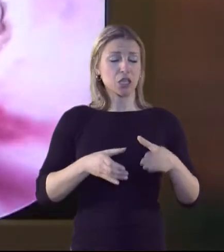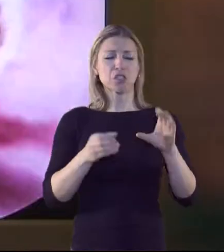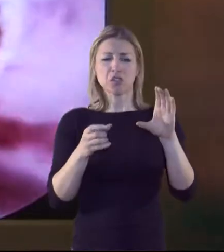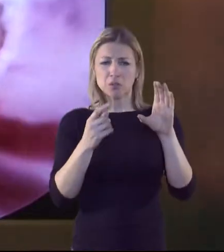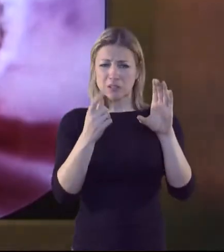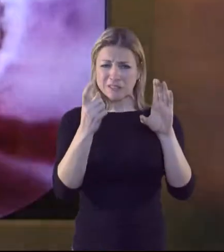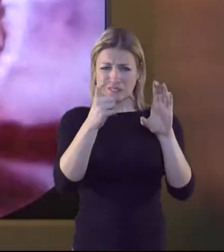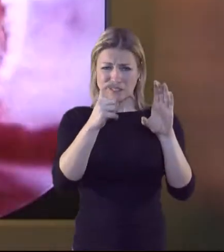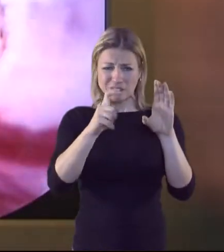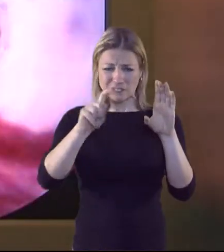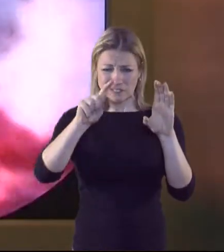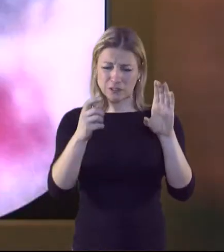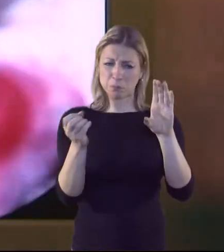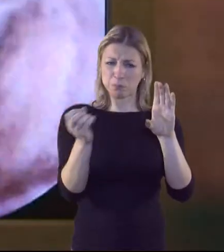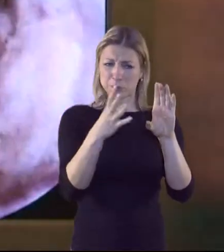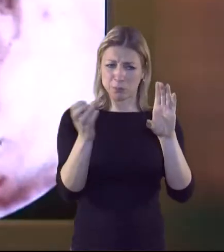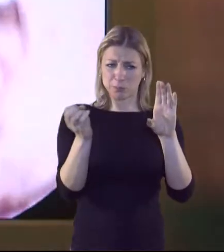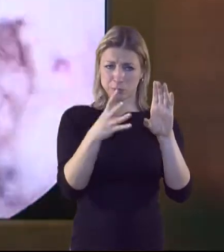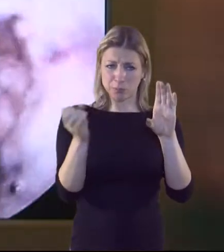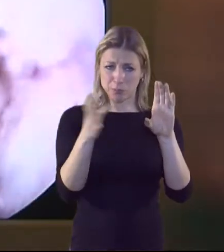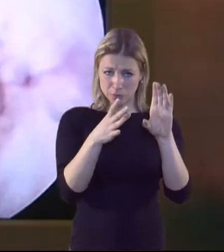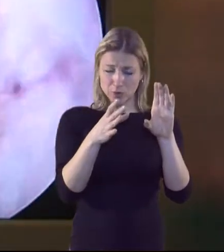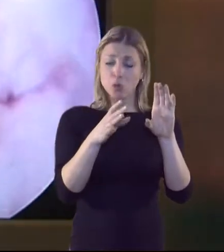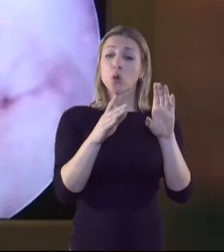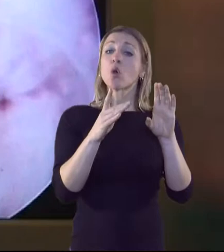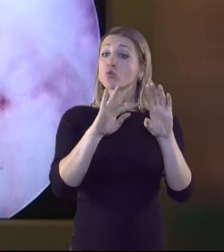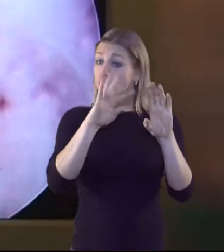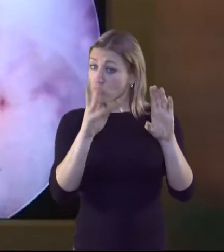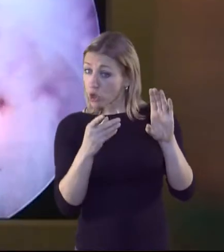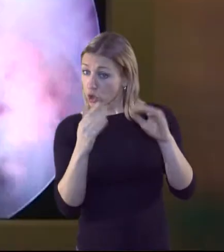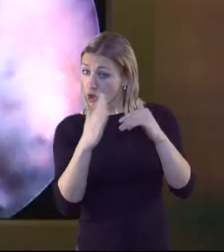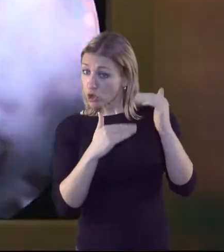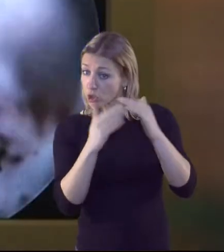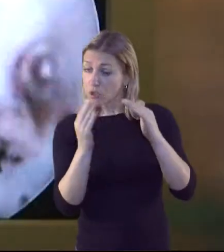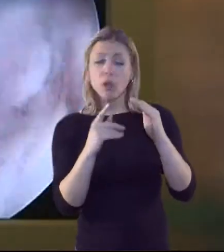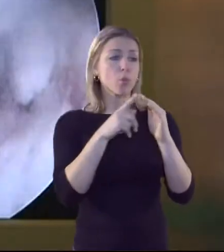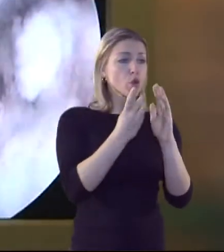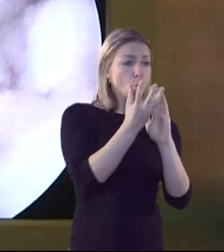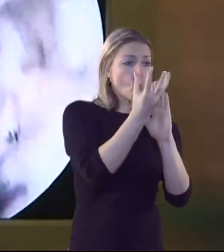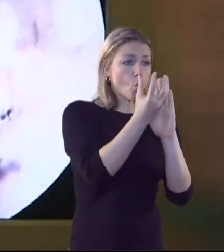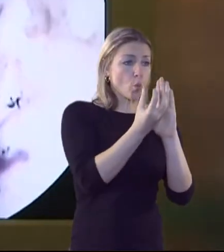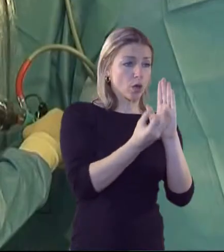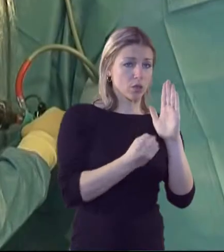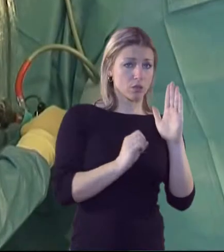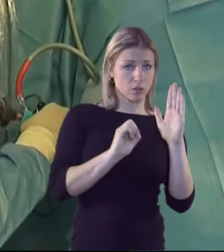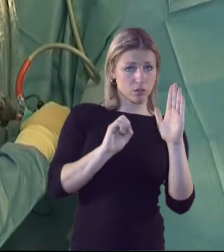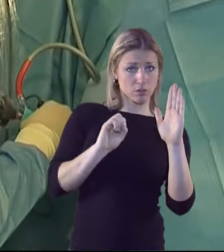Odstraněná část se dostává do močového měchýře a na konci operace ji odtamtud odsajeme.